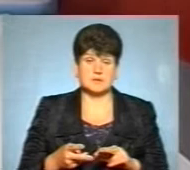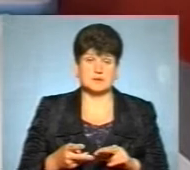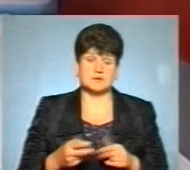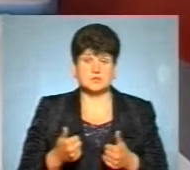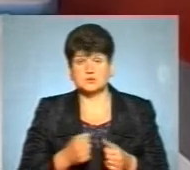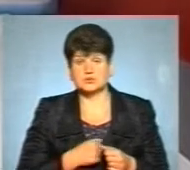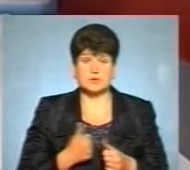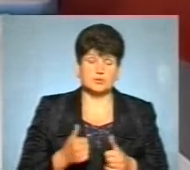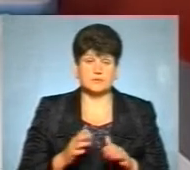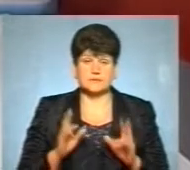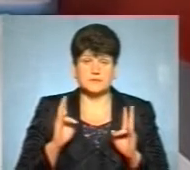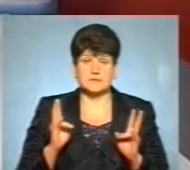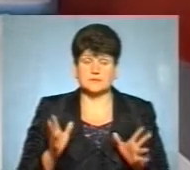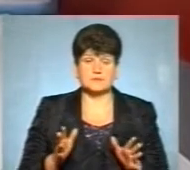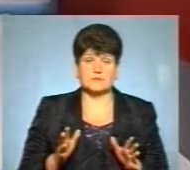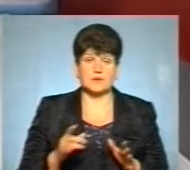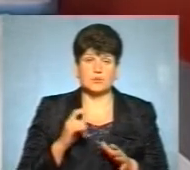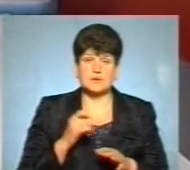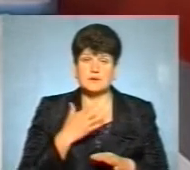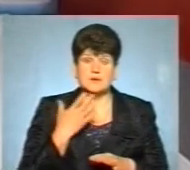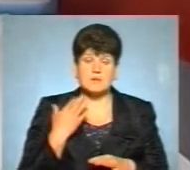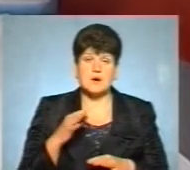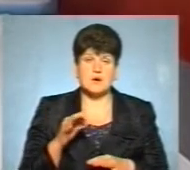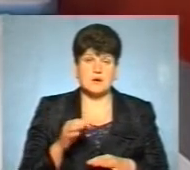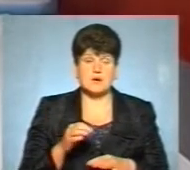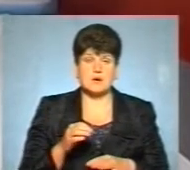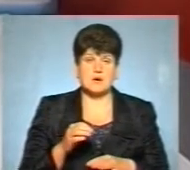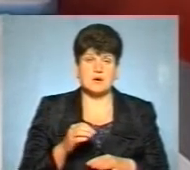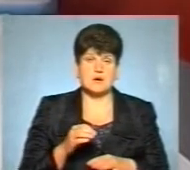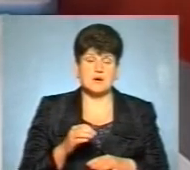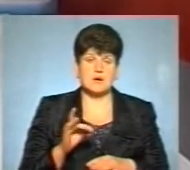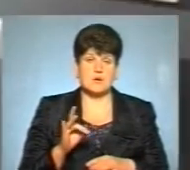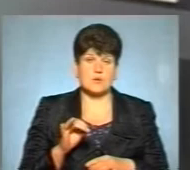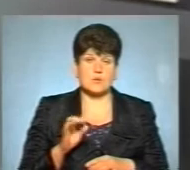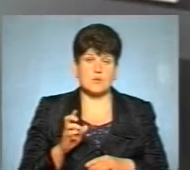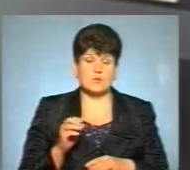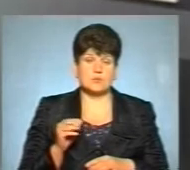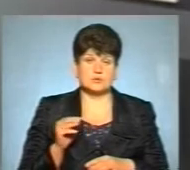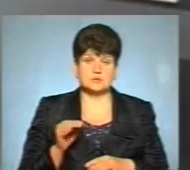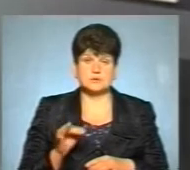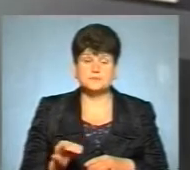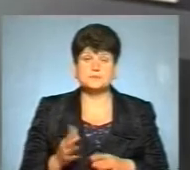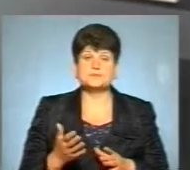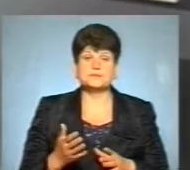не знаю, ще в Україні нема масових роботів-офіціантів, так, як в Азії, чи як зараз в Європі появляється. Ви в